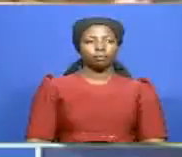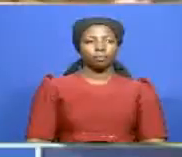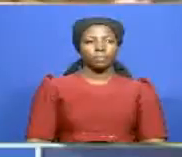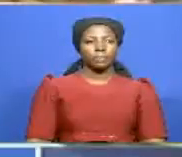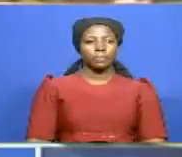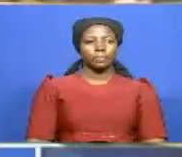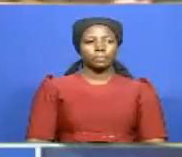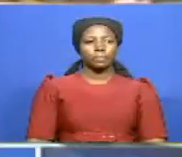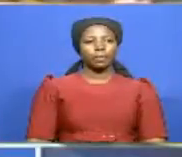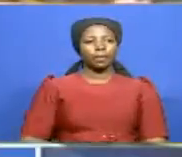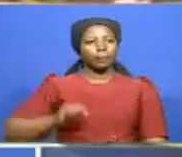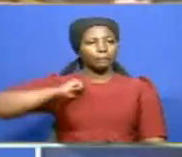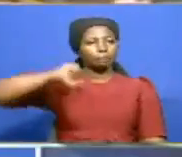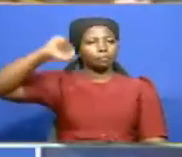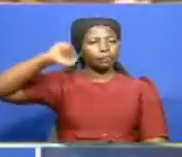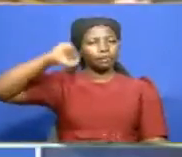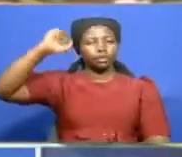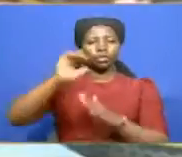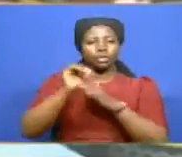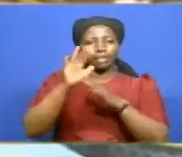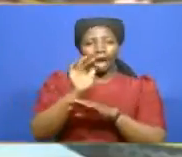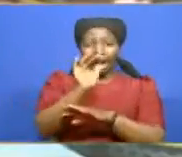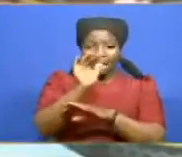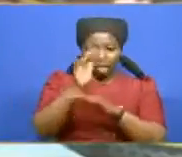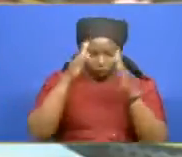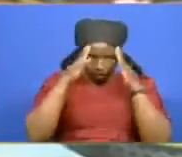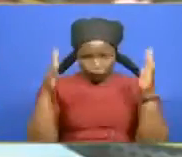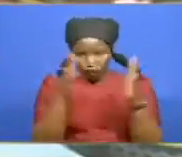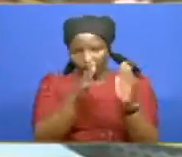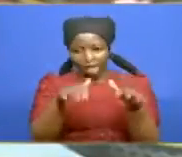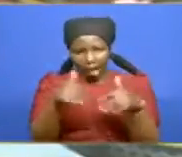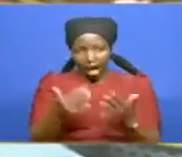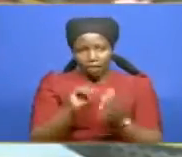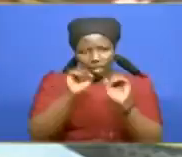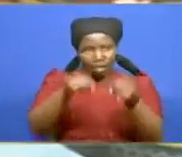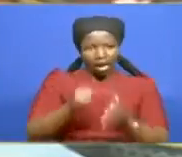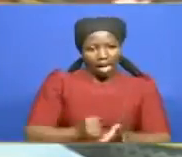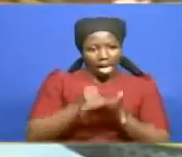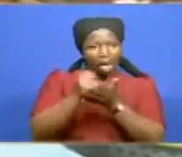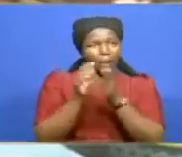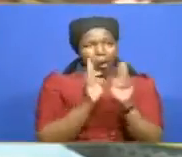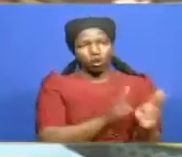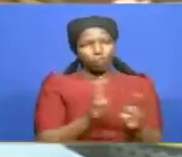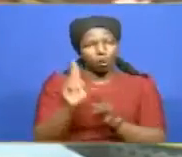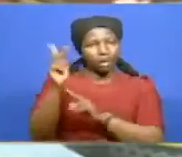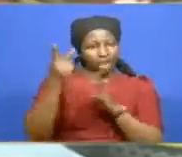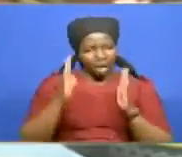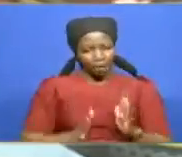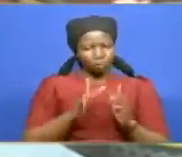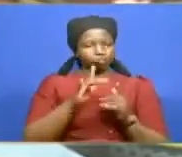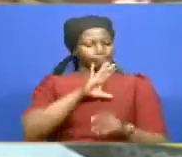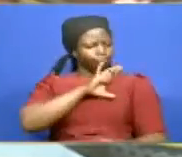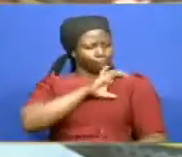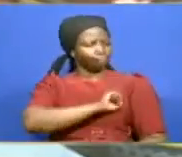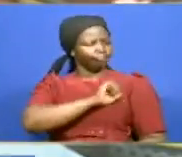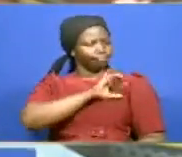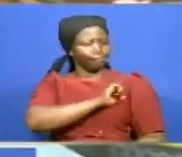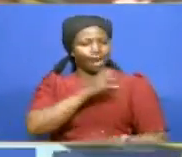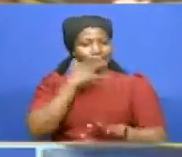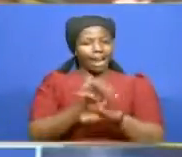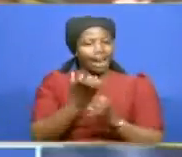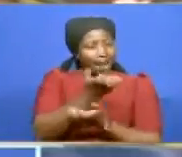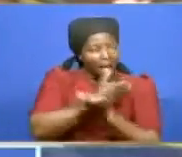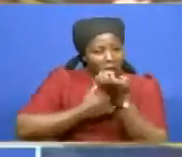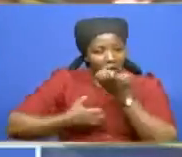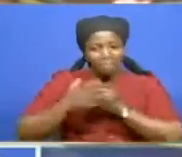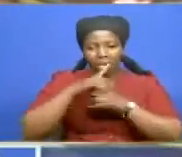Viongozi wa kisiasa wamehimizwa kuangazia jinsi ya kumsaidia mwananchi wa kawaida kustahimili hali ngumu ya kiuchumi inayosababishwa na